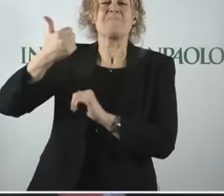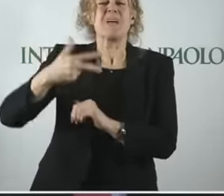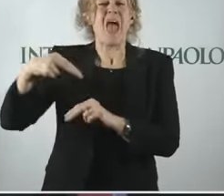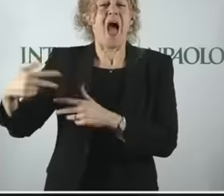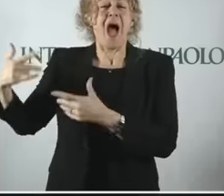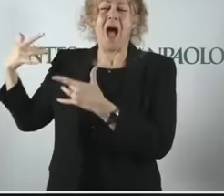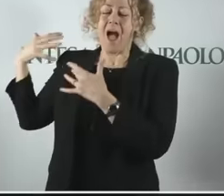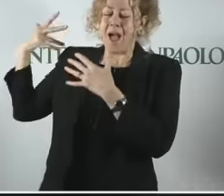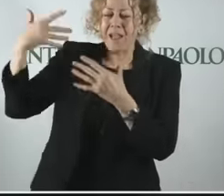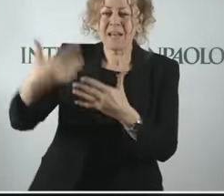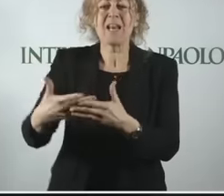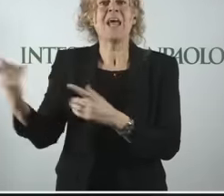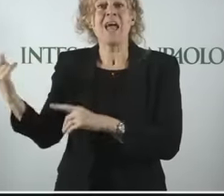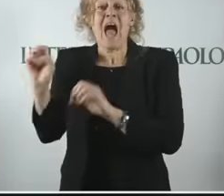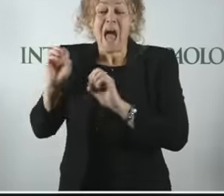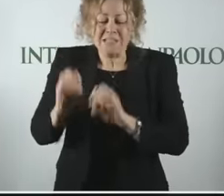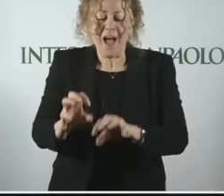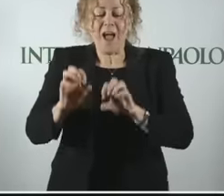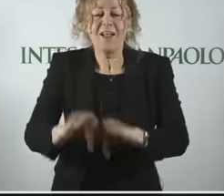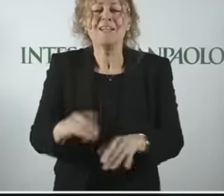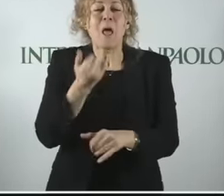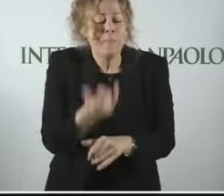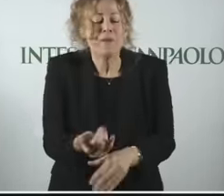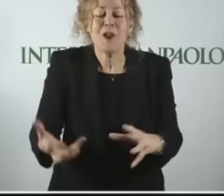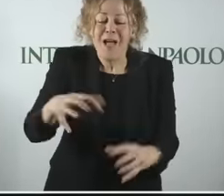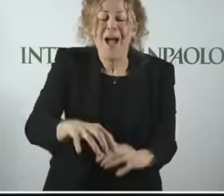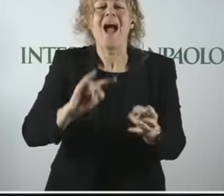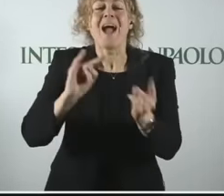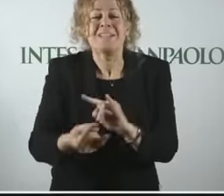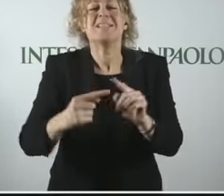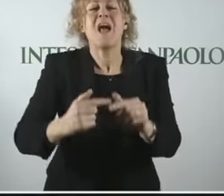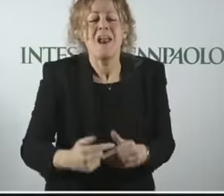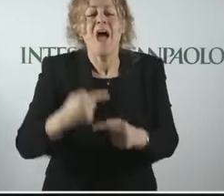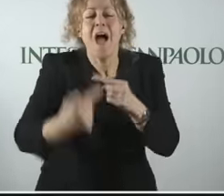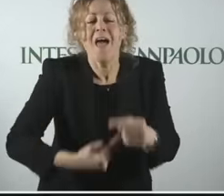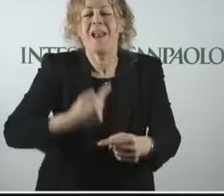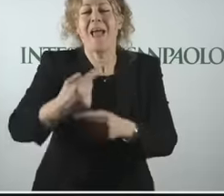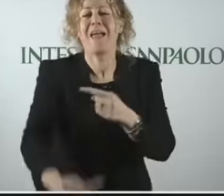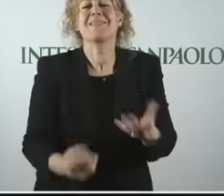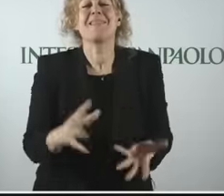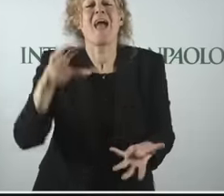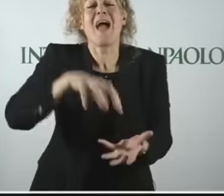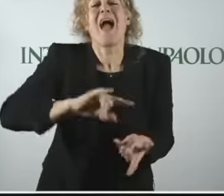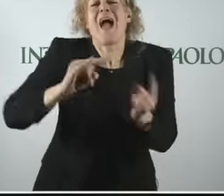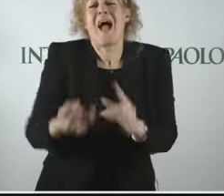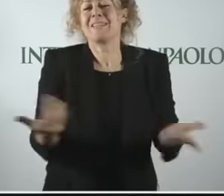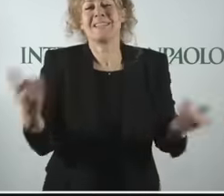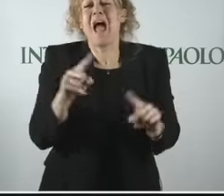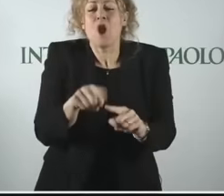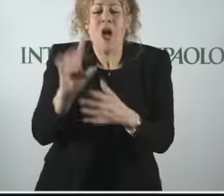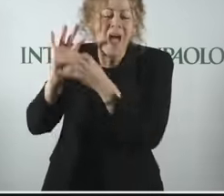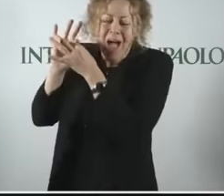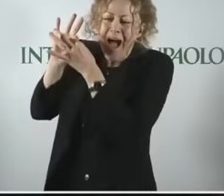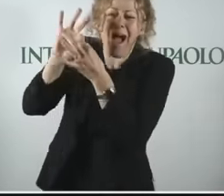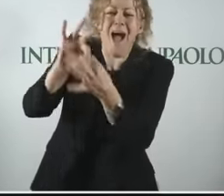hanno insegnato ai bambini più piccoli di un anno che con la sabbia si costruiscono Castelli e quello non si sradica in nessun